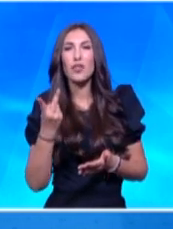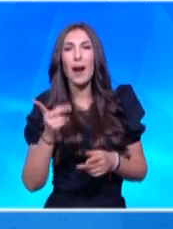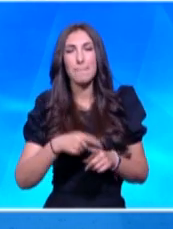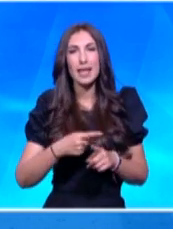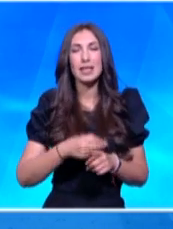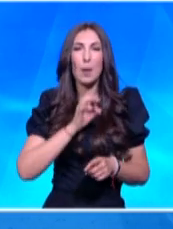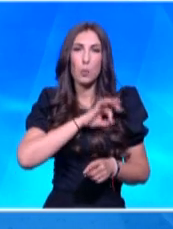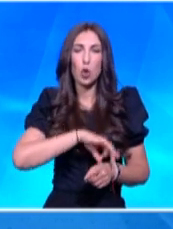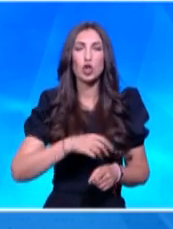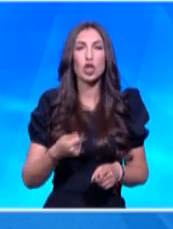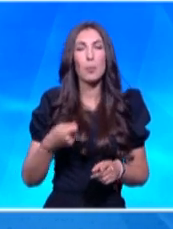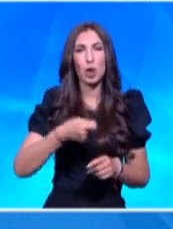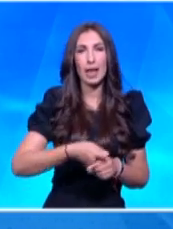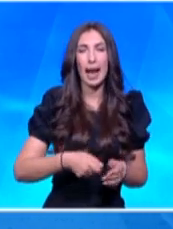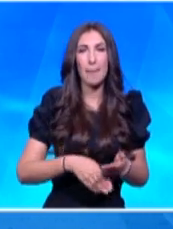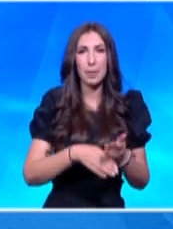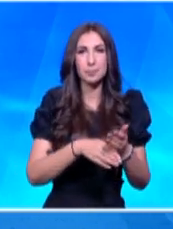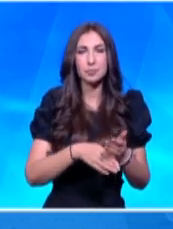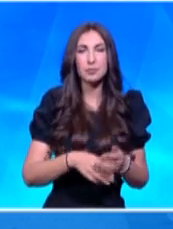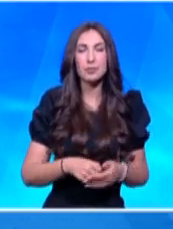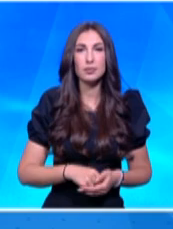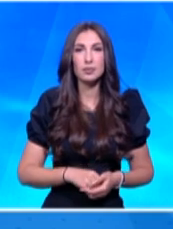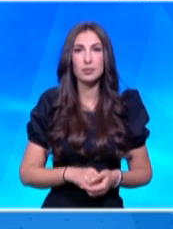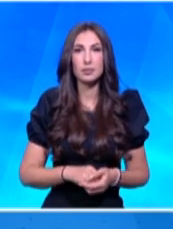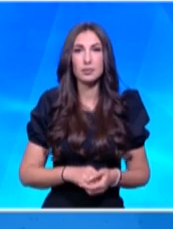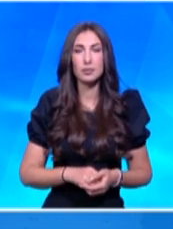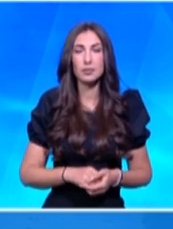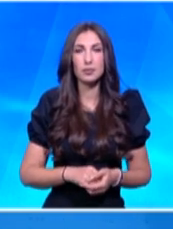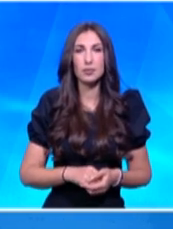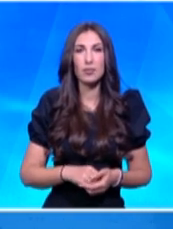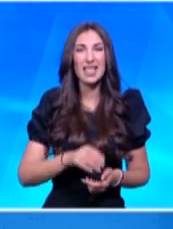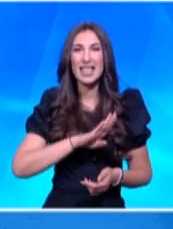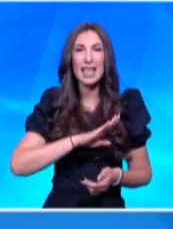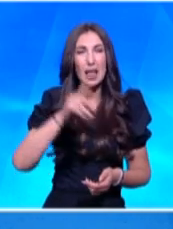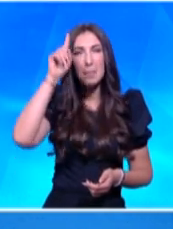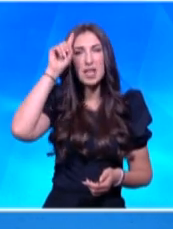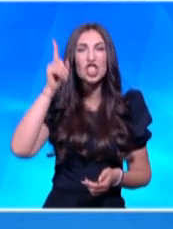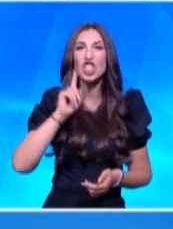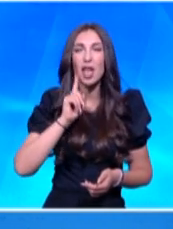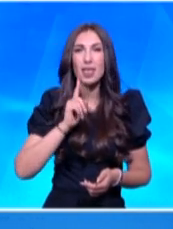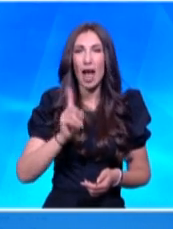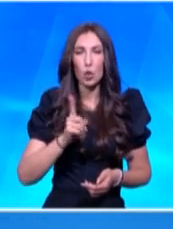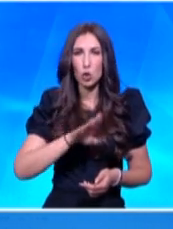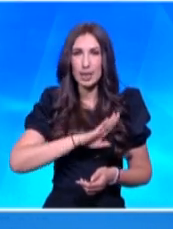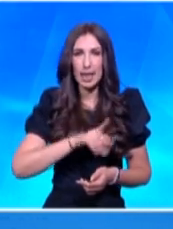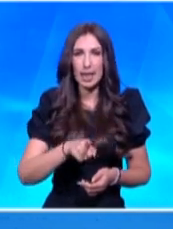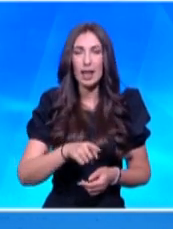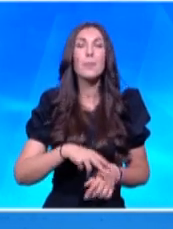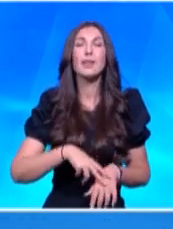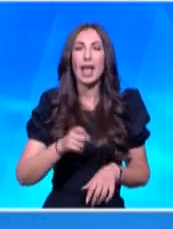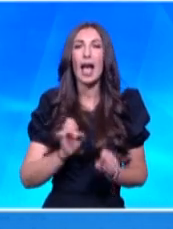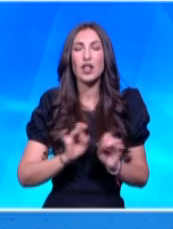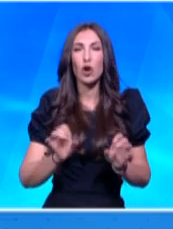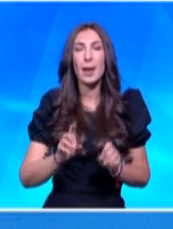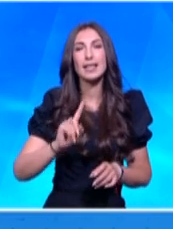получат съответната подкрепа. За мъж и жена ли става въпрос, само да уточним, загиналите? Тези, които са загинали, информацията е за